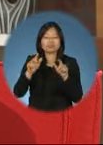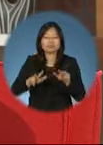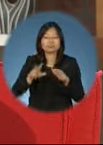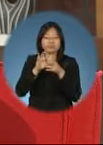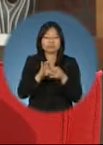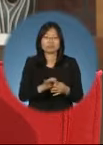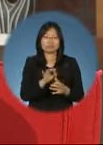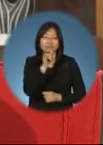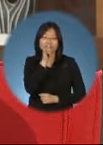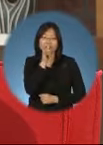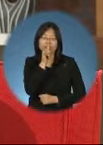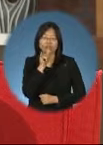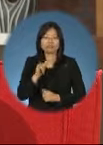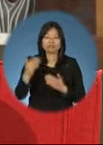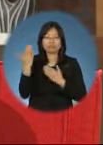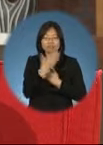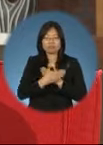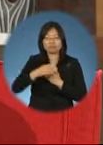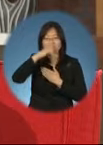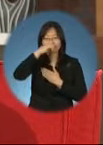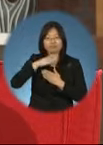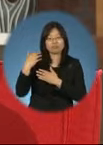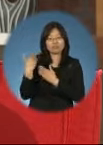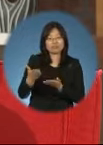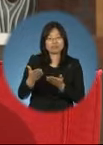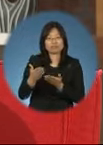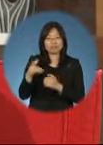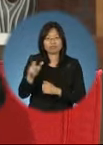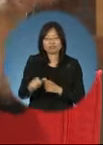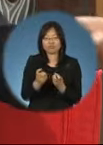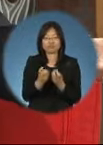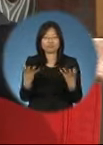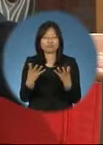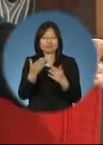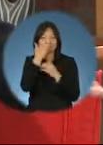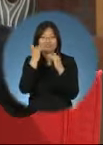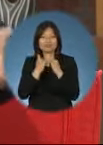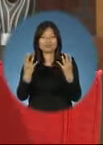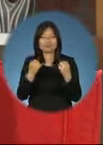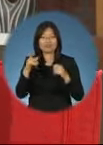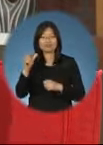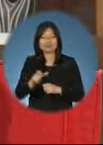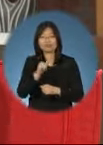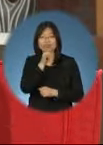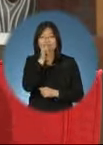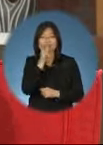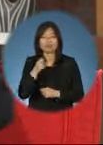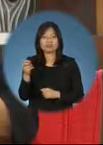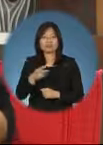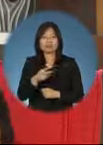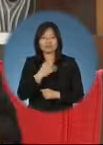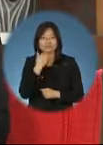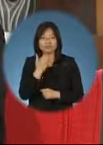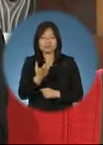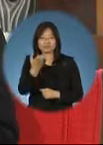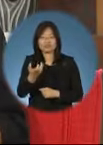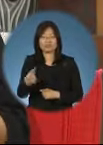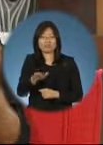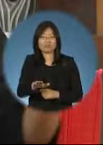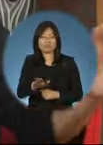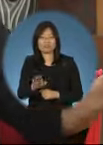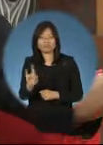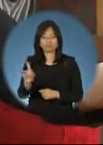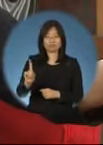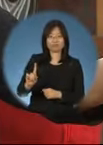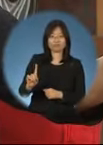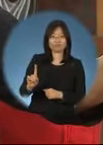이렇게 몸은 그냥 내비두면 굳어요. 젊은 사람도 많이 굳어 있고 예, 예. 또 뭐 나이 80이라도 뭐